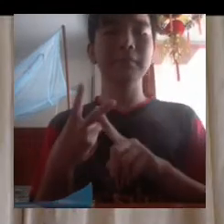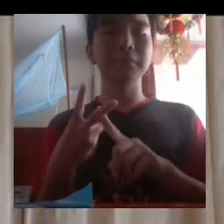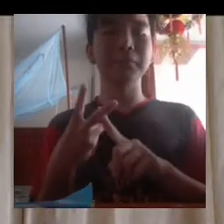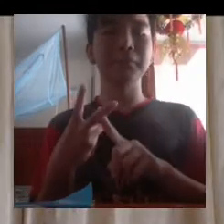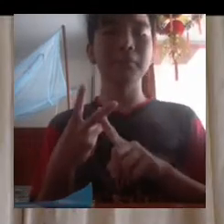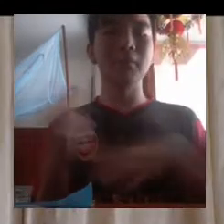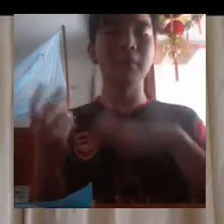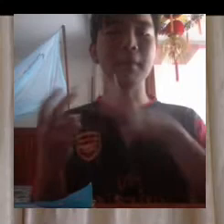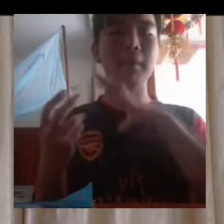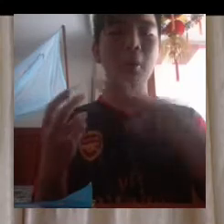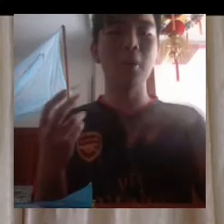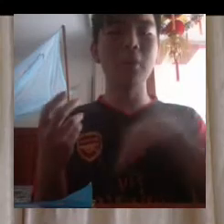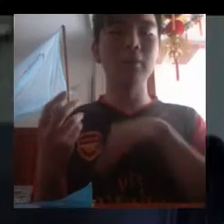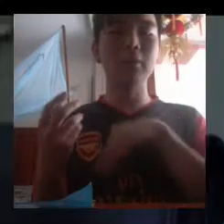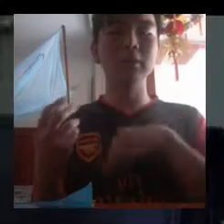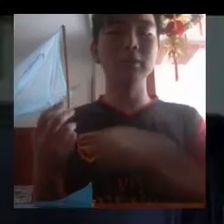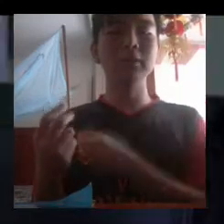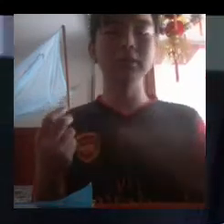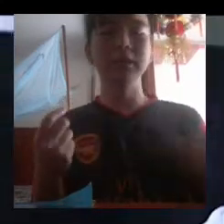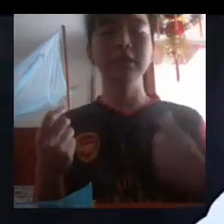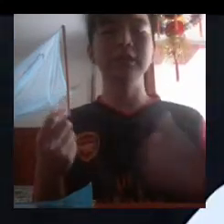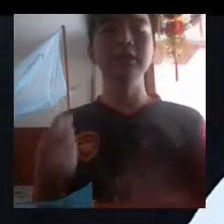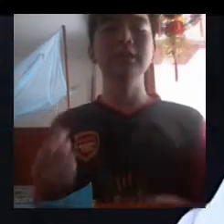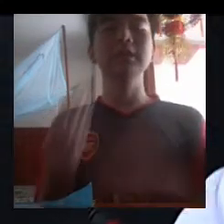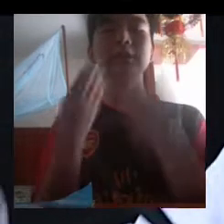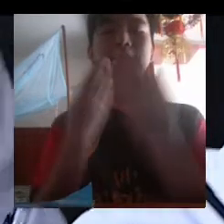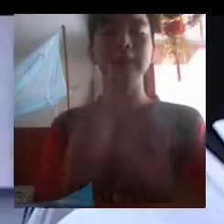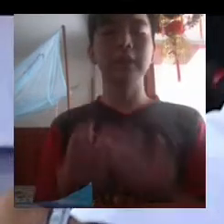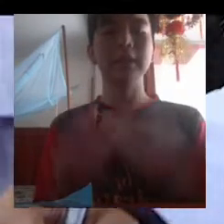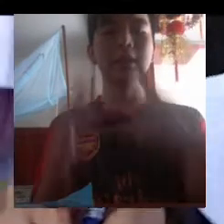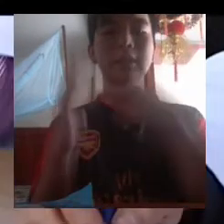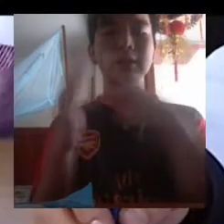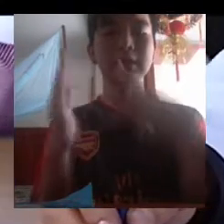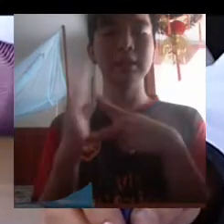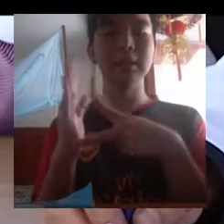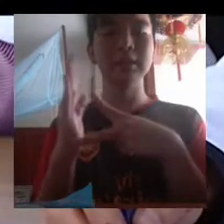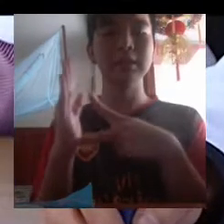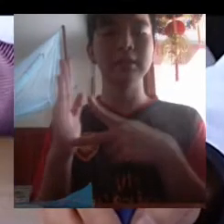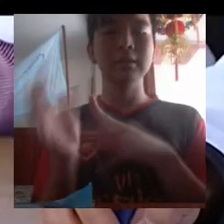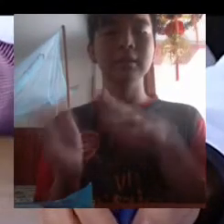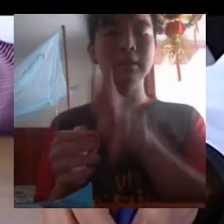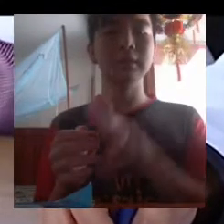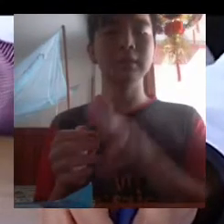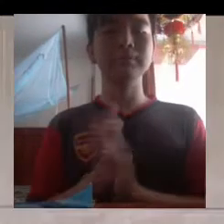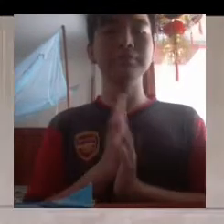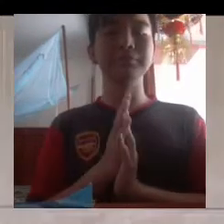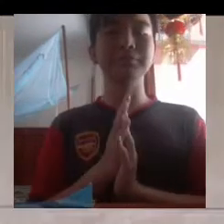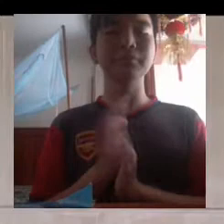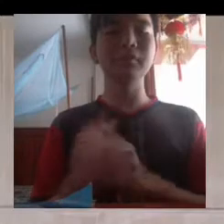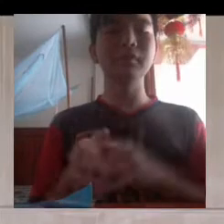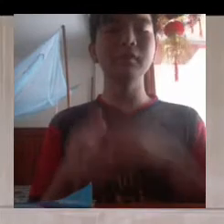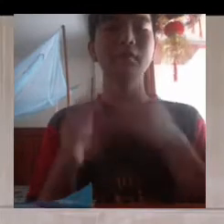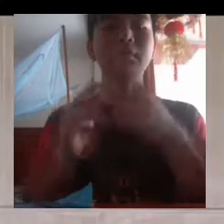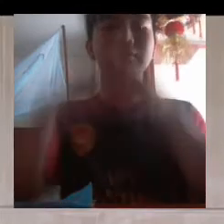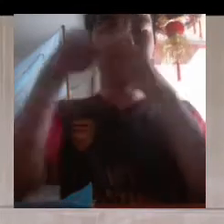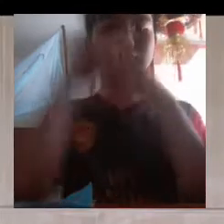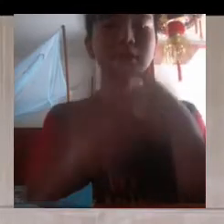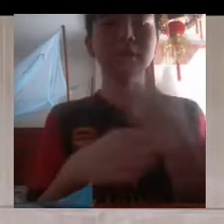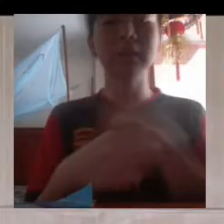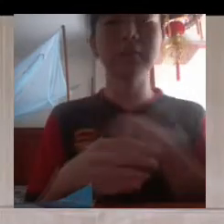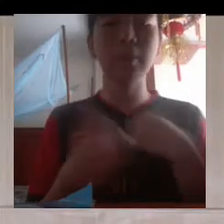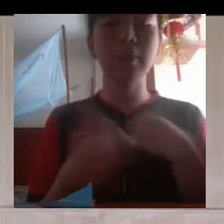kiểm soát nhiễm khuẩn trực tiếp xuống khoa phòng theo dõi để đảm bảo thực hiện nghiêm các quy định về nhiễm khuẩn. Phải nói là sau cái